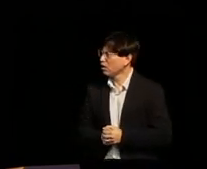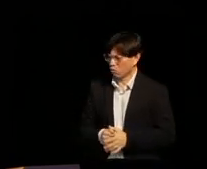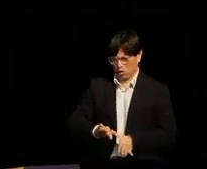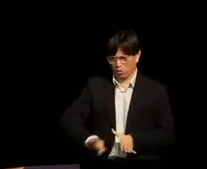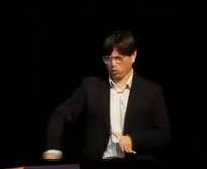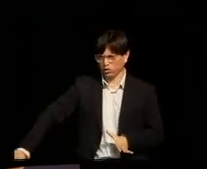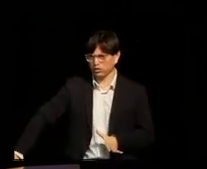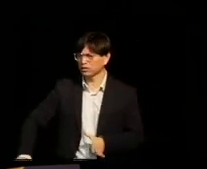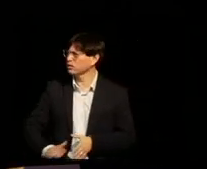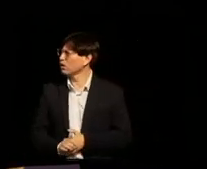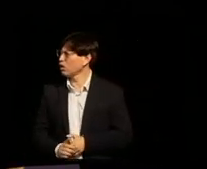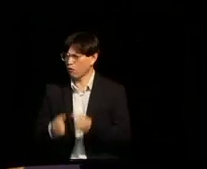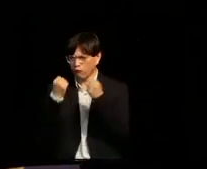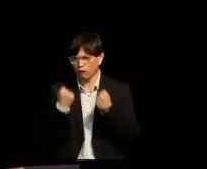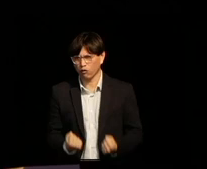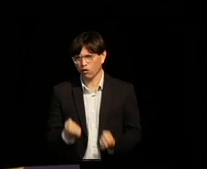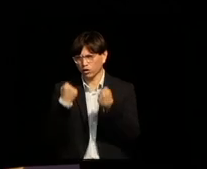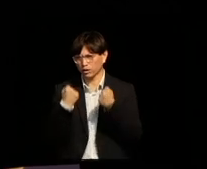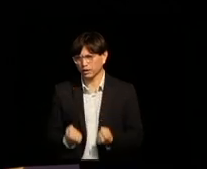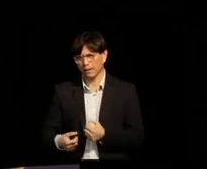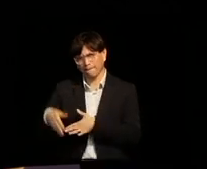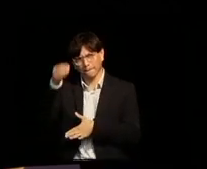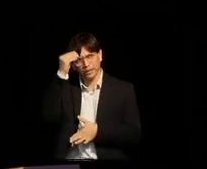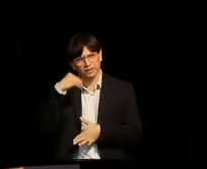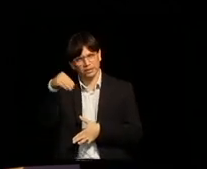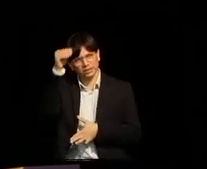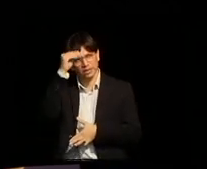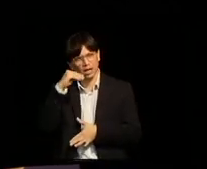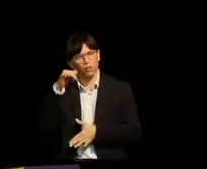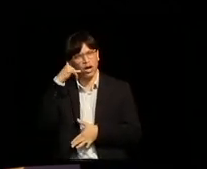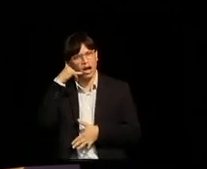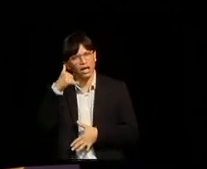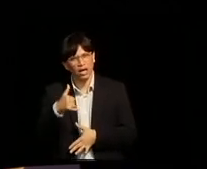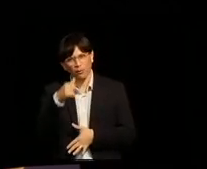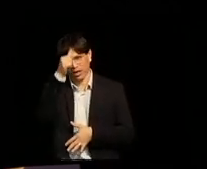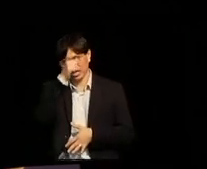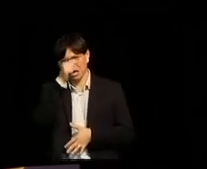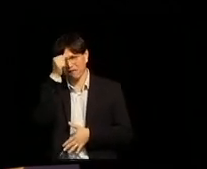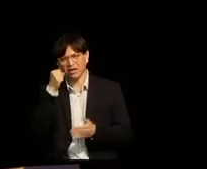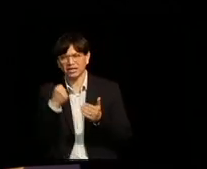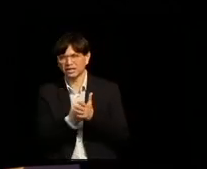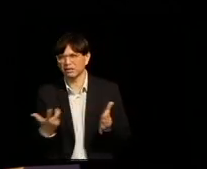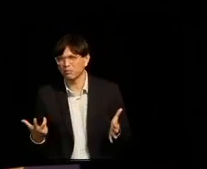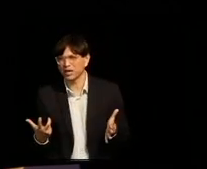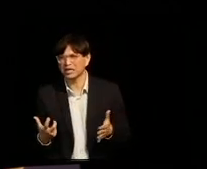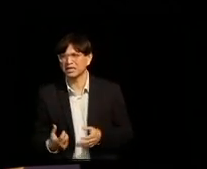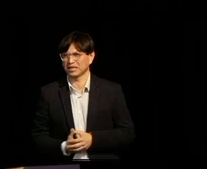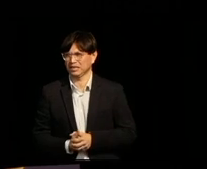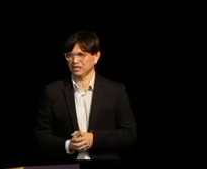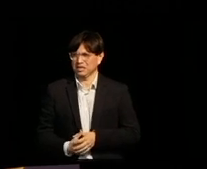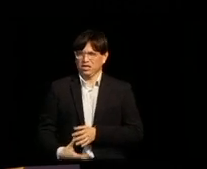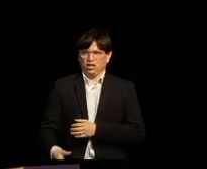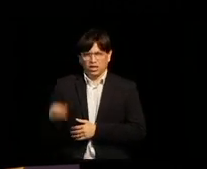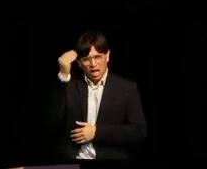che è molto forte pensiamo che la chiamata alla Fede dipenda dalla capacità della